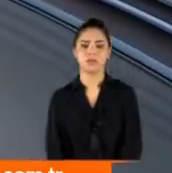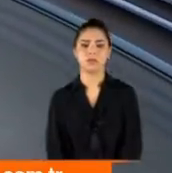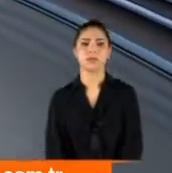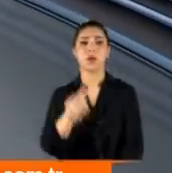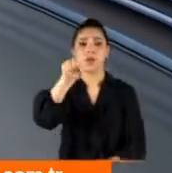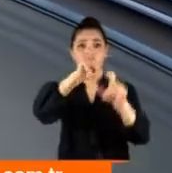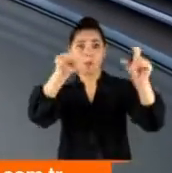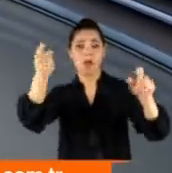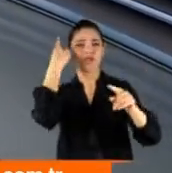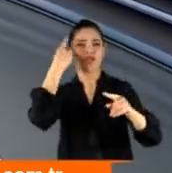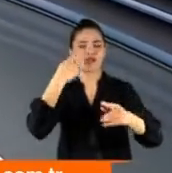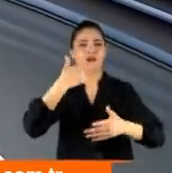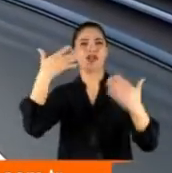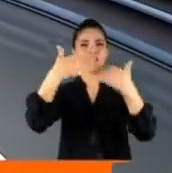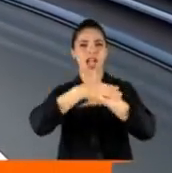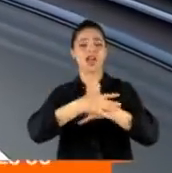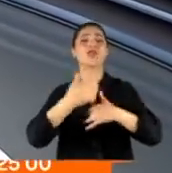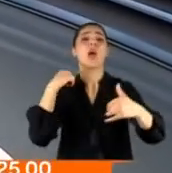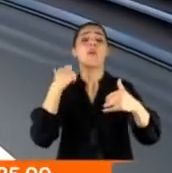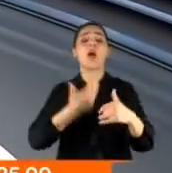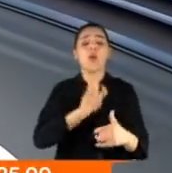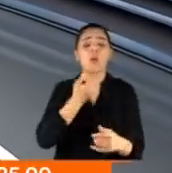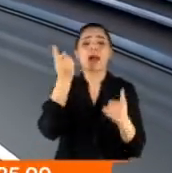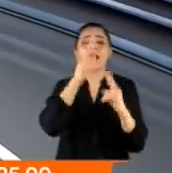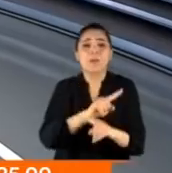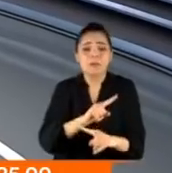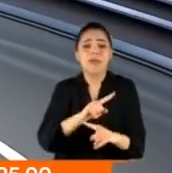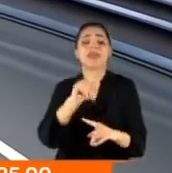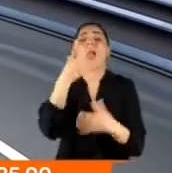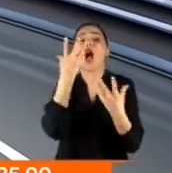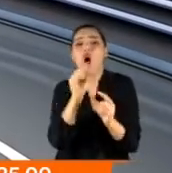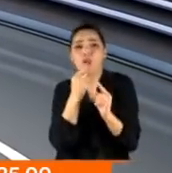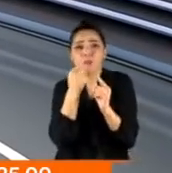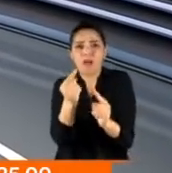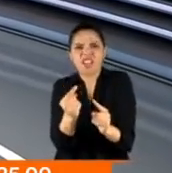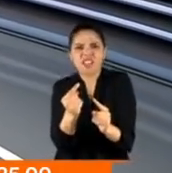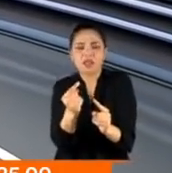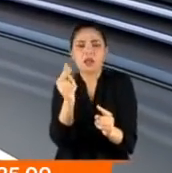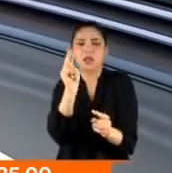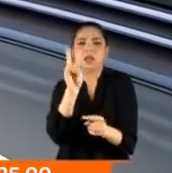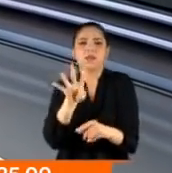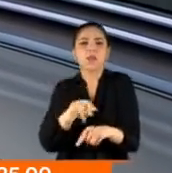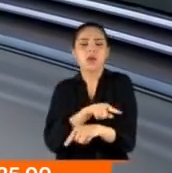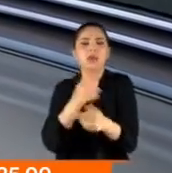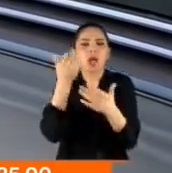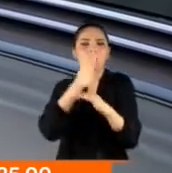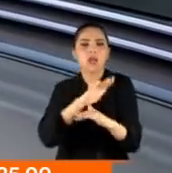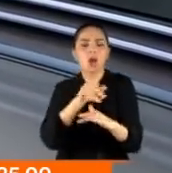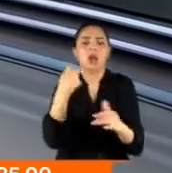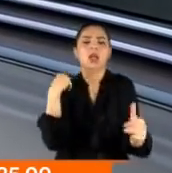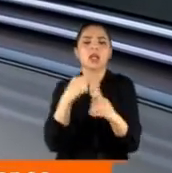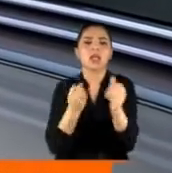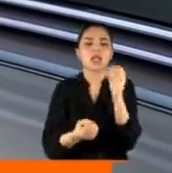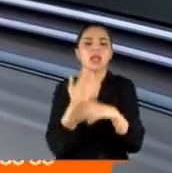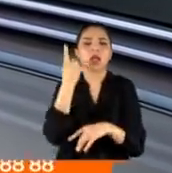Bu başlığı dün akşam ekrana taşırken umarız aynı soruyu bir kez daha sormayız demiştik. Aradan sadece 24 saat geçti ve yine